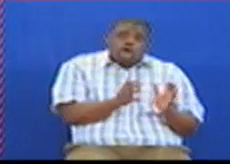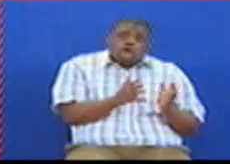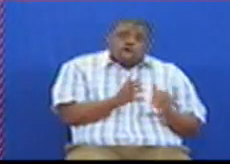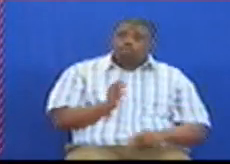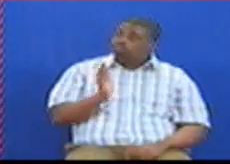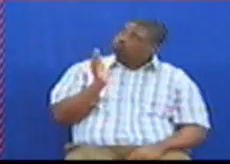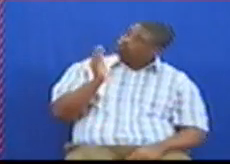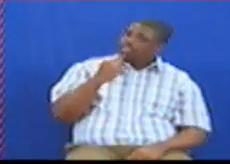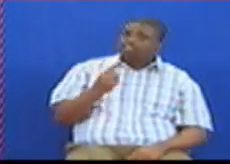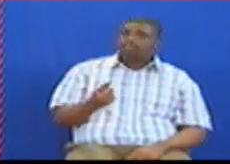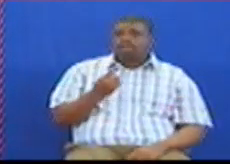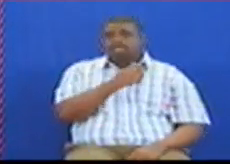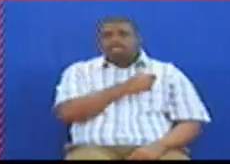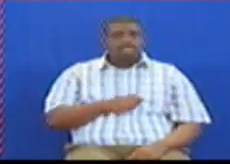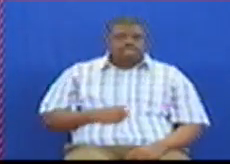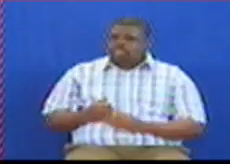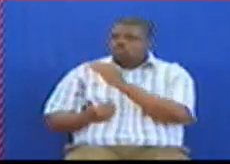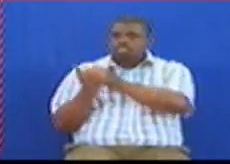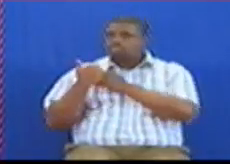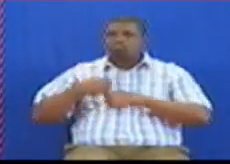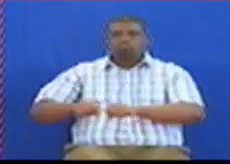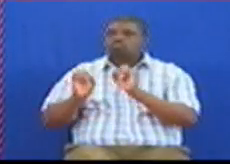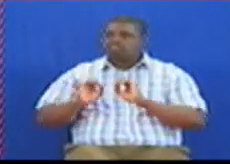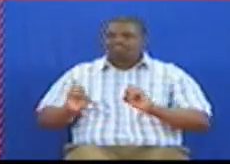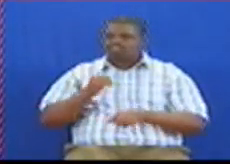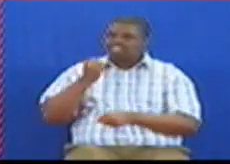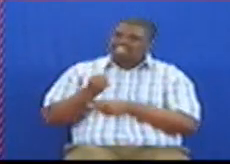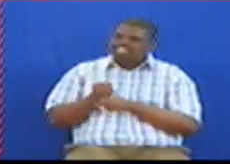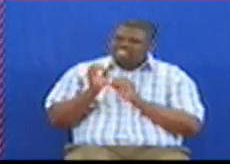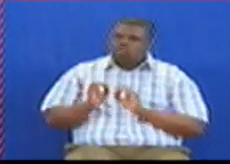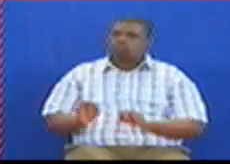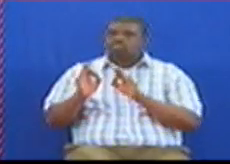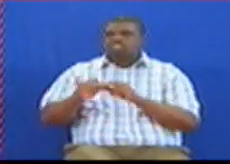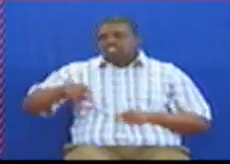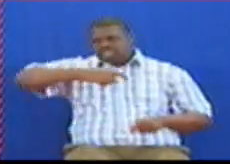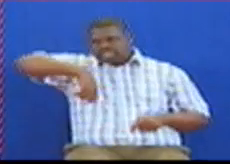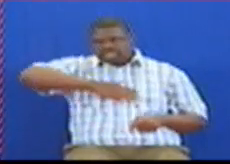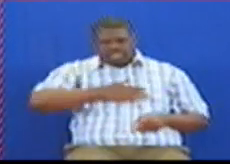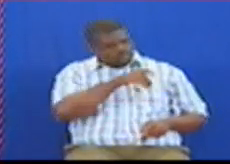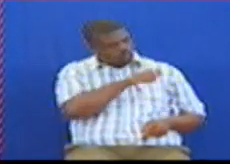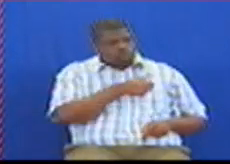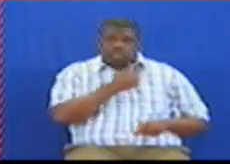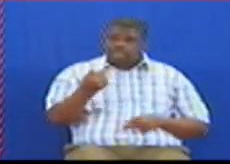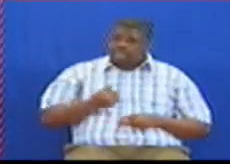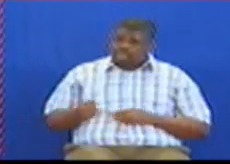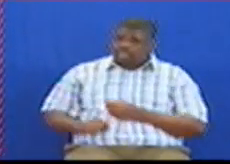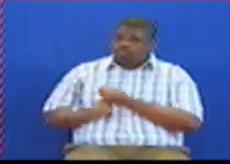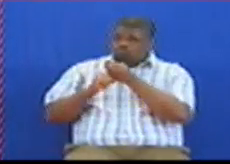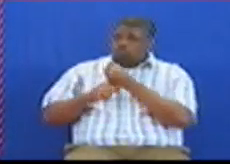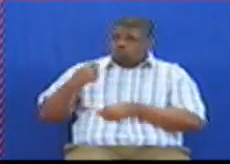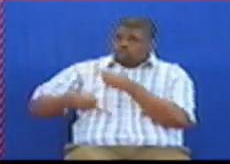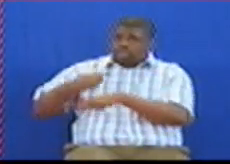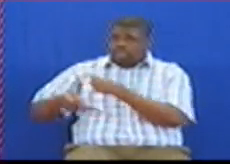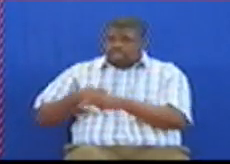eti Mheshimiwa Rais hajatimiza wajibu wake. Amefanya kazi nzuri, na sisi wote kama Watanzania tuendelee kumuunga mkono kwa